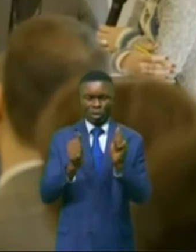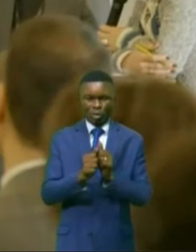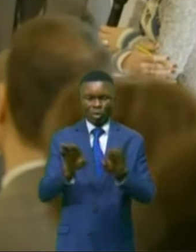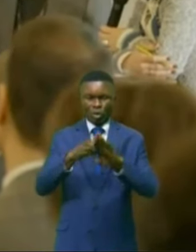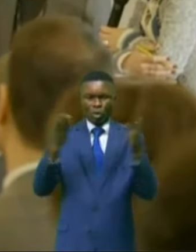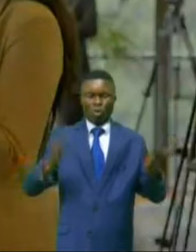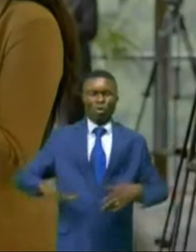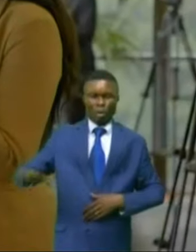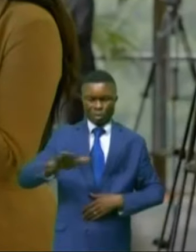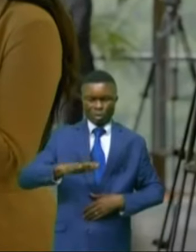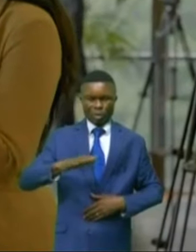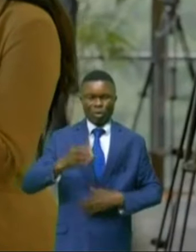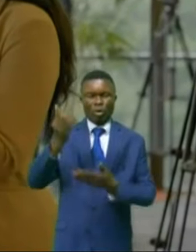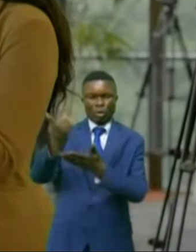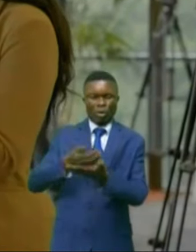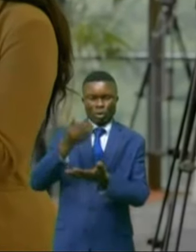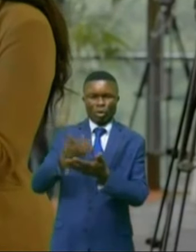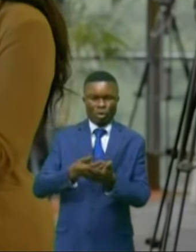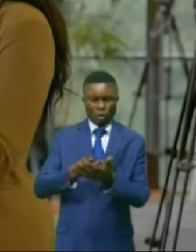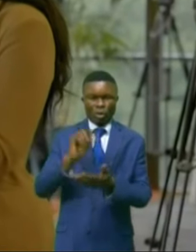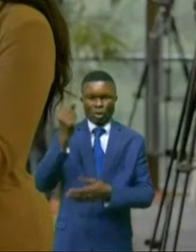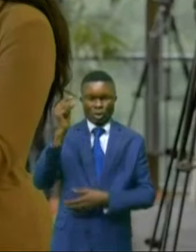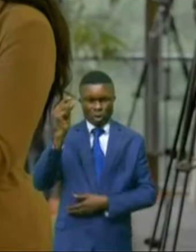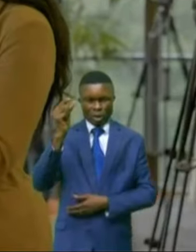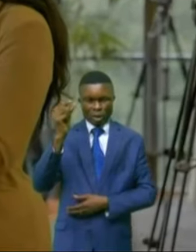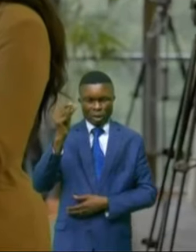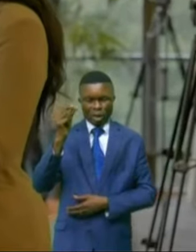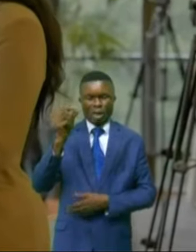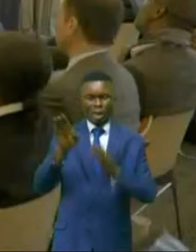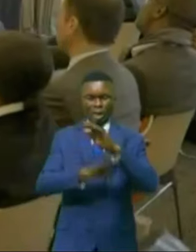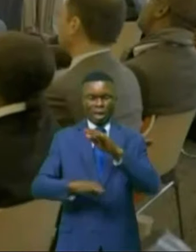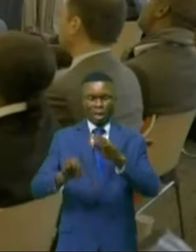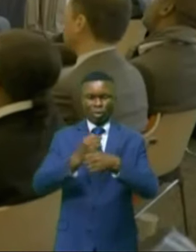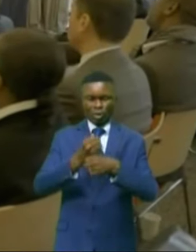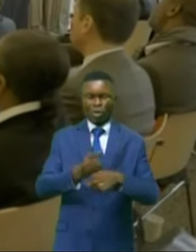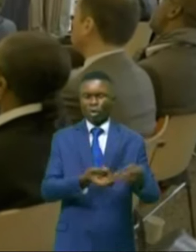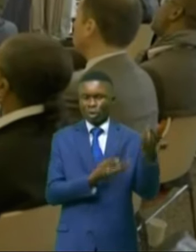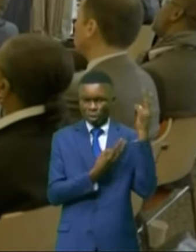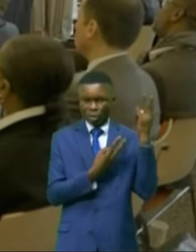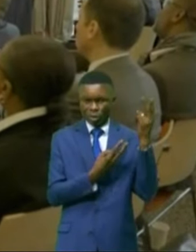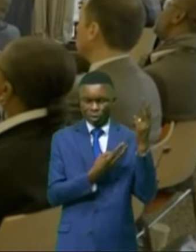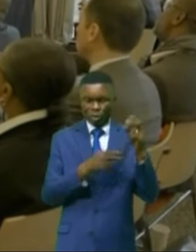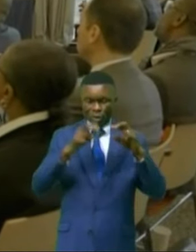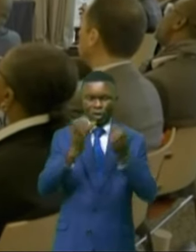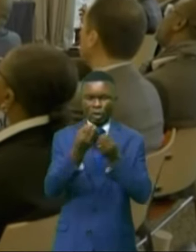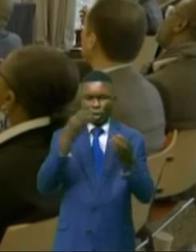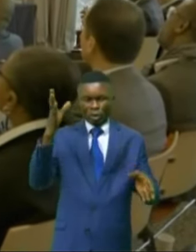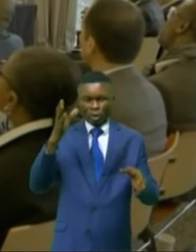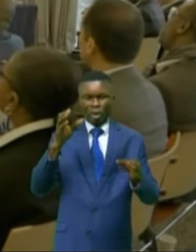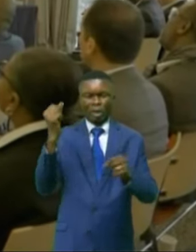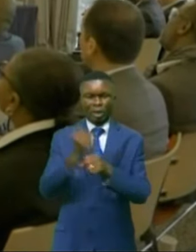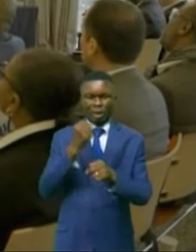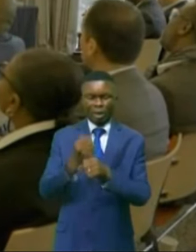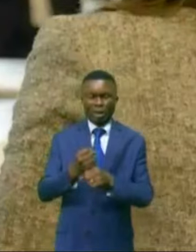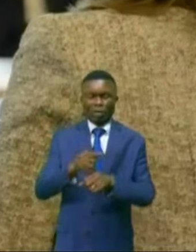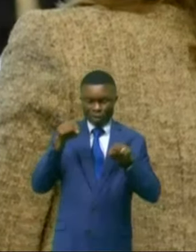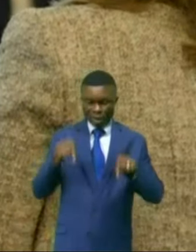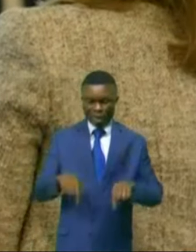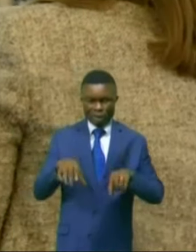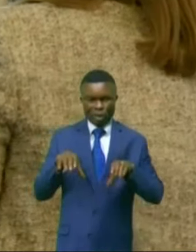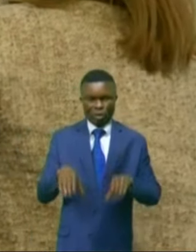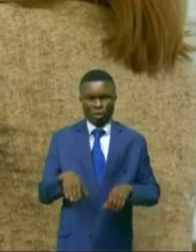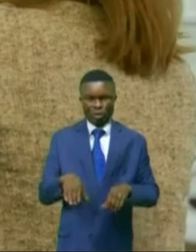pays à l'exploitation saine de minéraux sur base de la création de valeur, des richesses et d'emplois sur place.